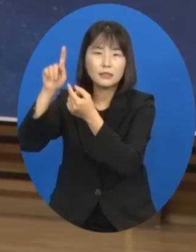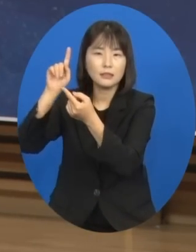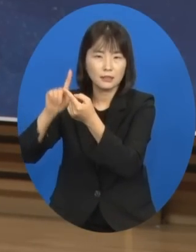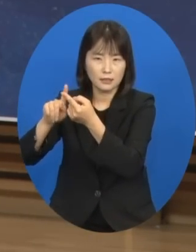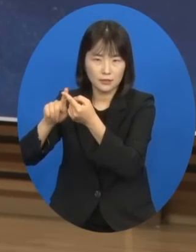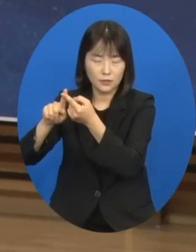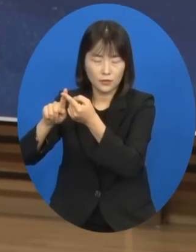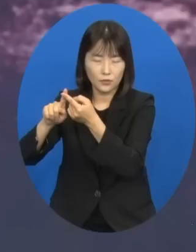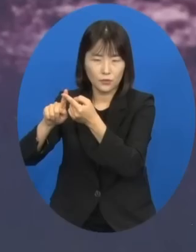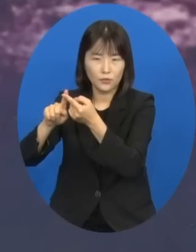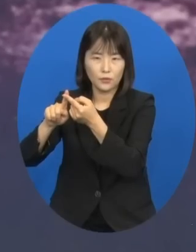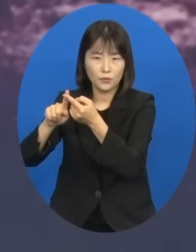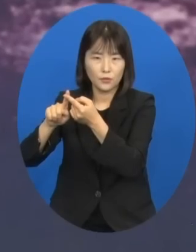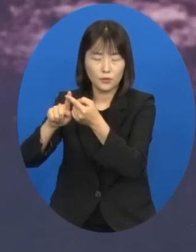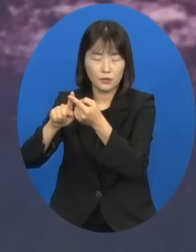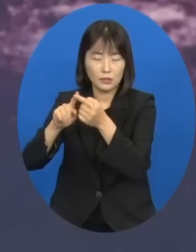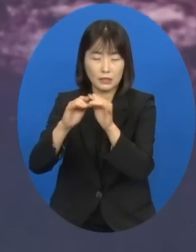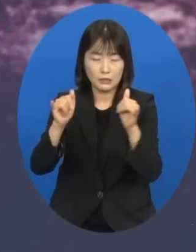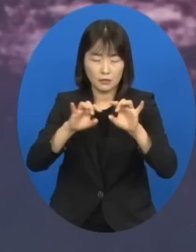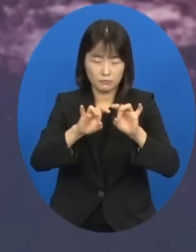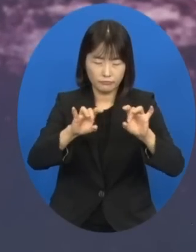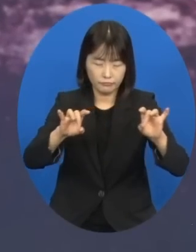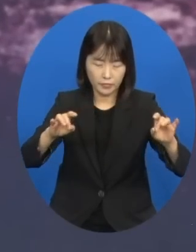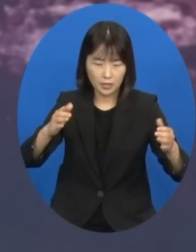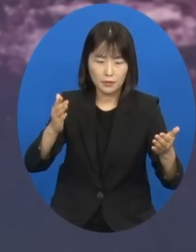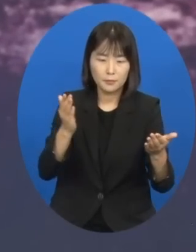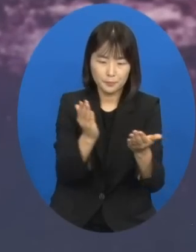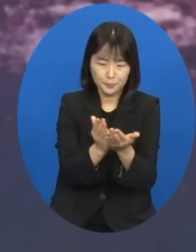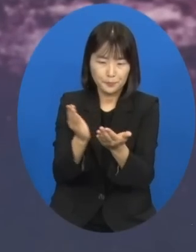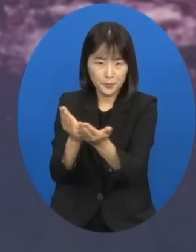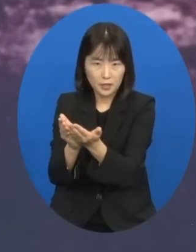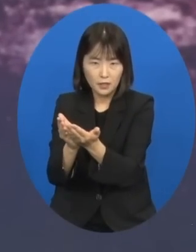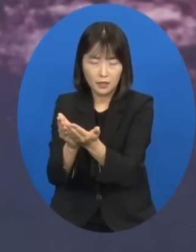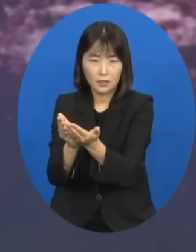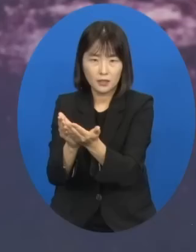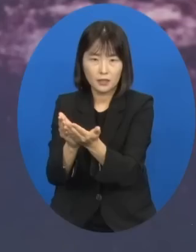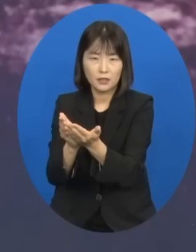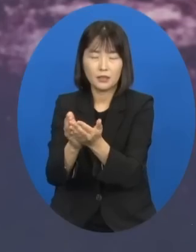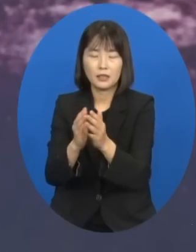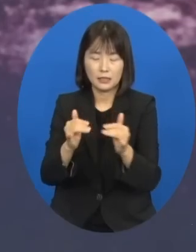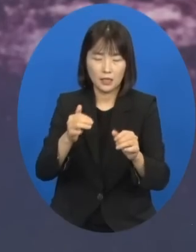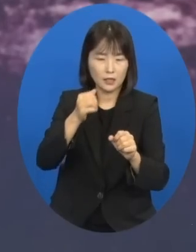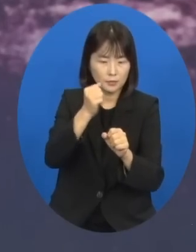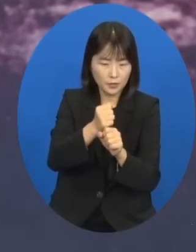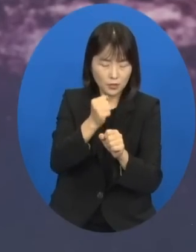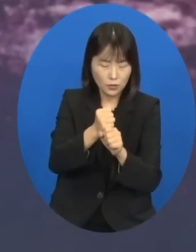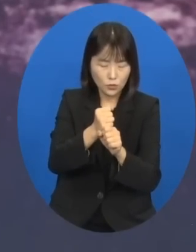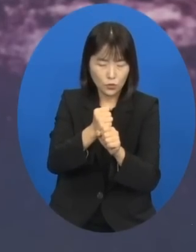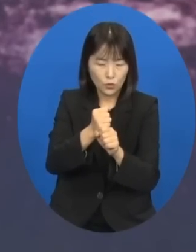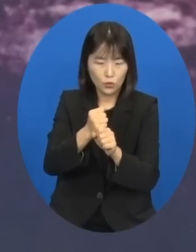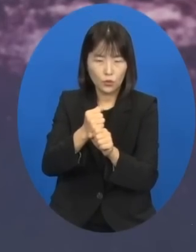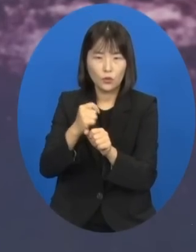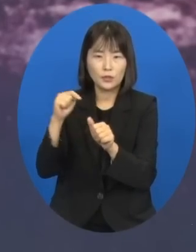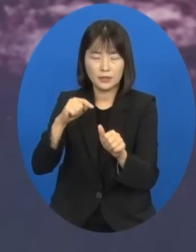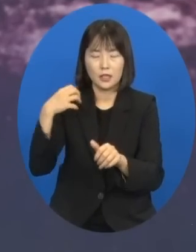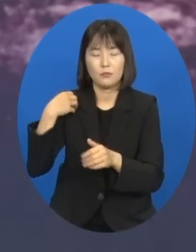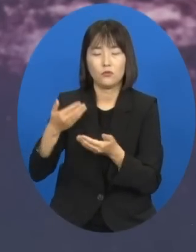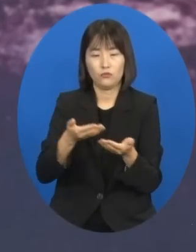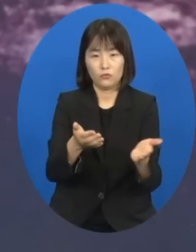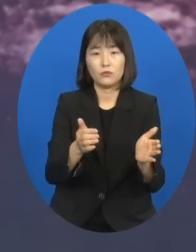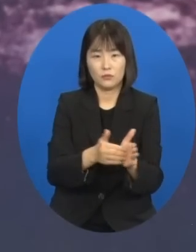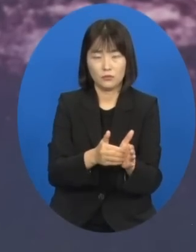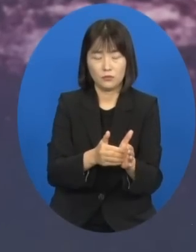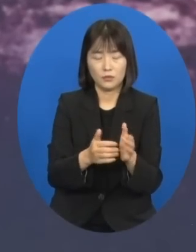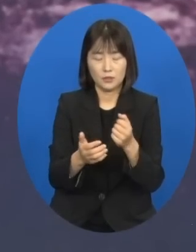시대에 따라서 각 사람에게 맞는 사람을 지으시고 사명을 주셨기 때문에 그렇습니다. 그래서